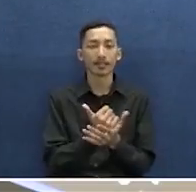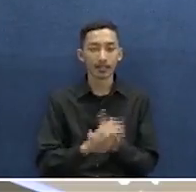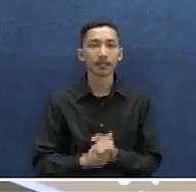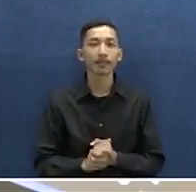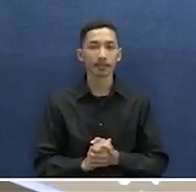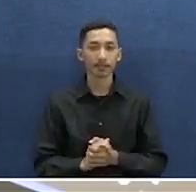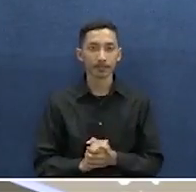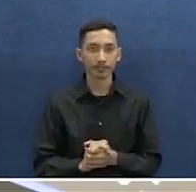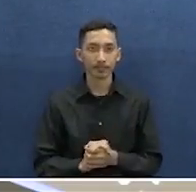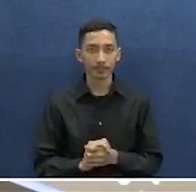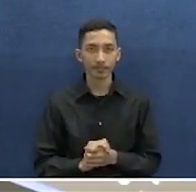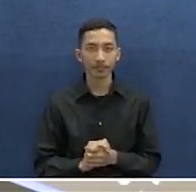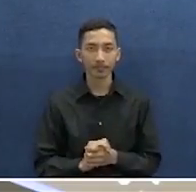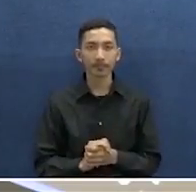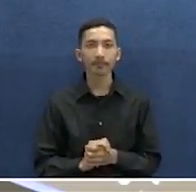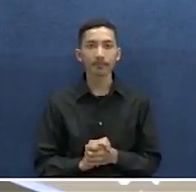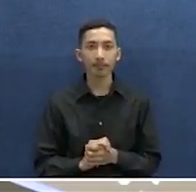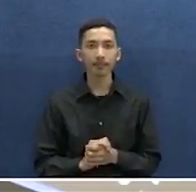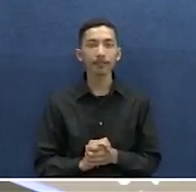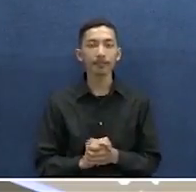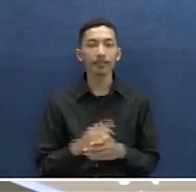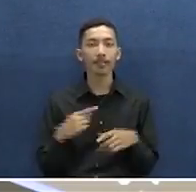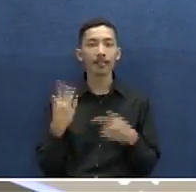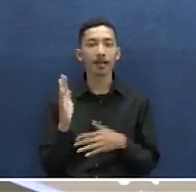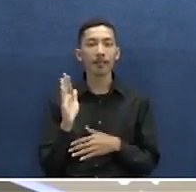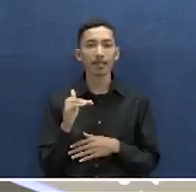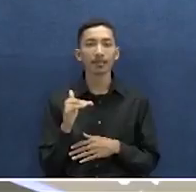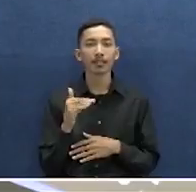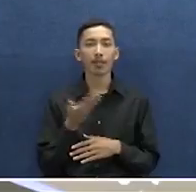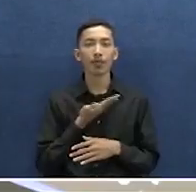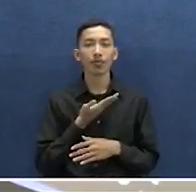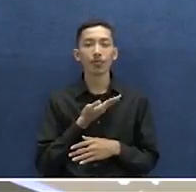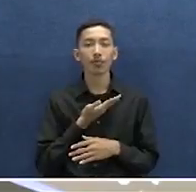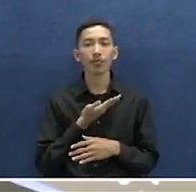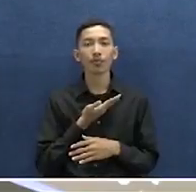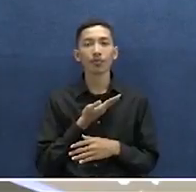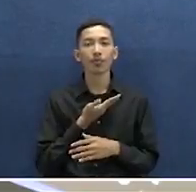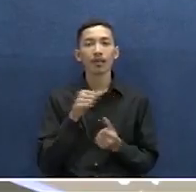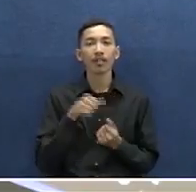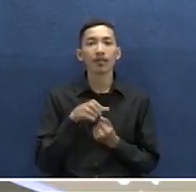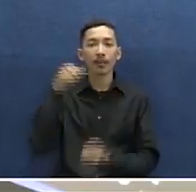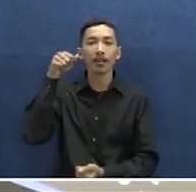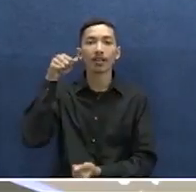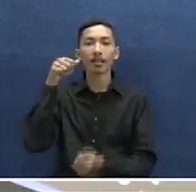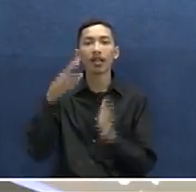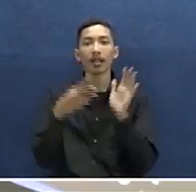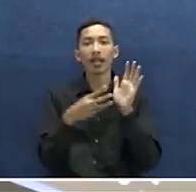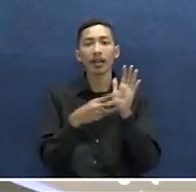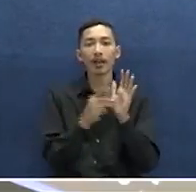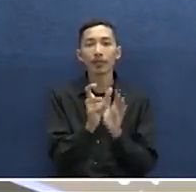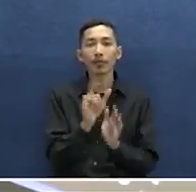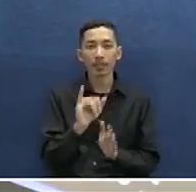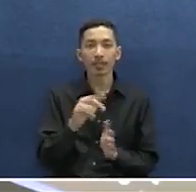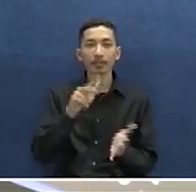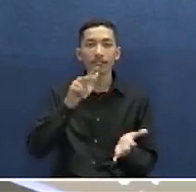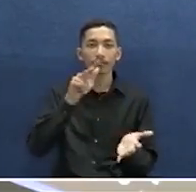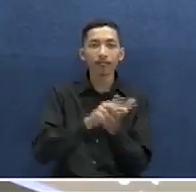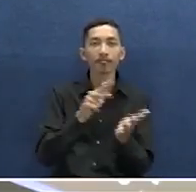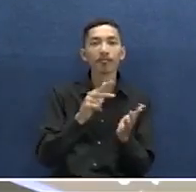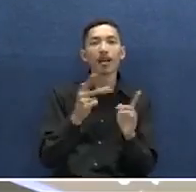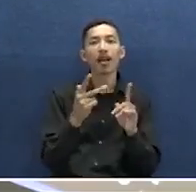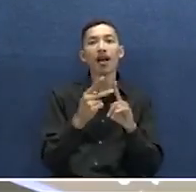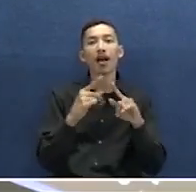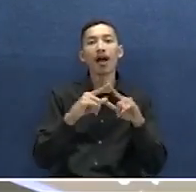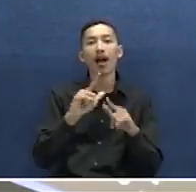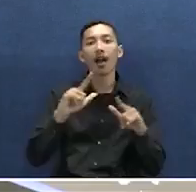sama Nyai sosial 2003 terus kita juga lagi menuju sekarang lagi sertifikasi MUI untuk halnya amin amin dasarnya